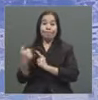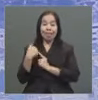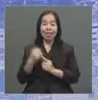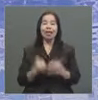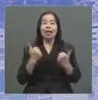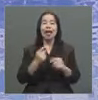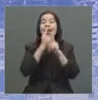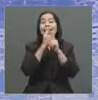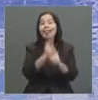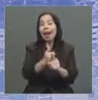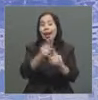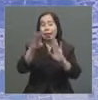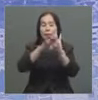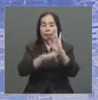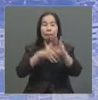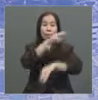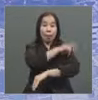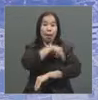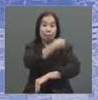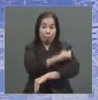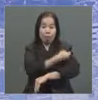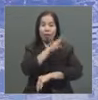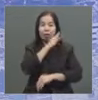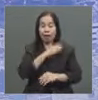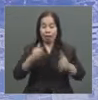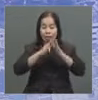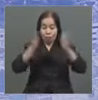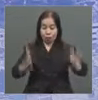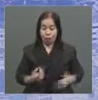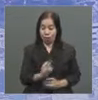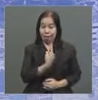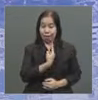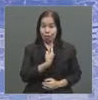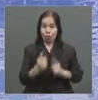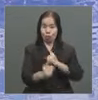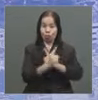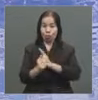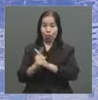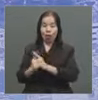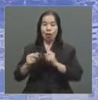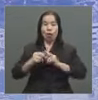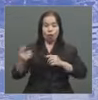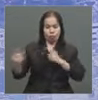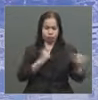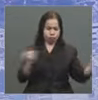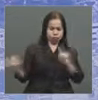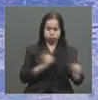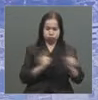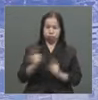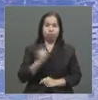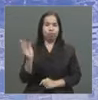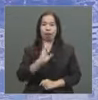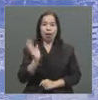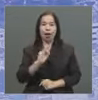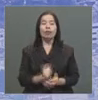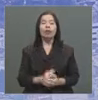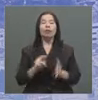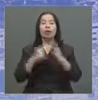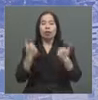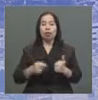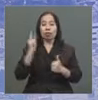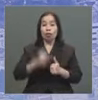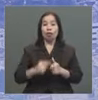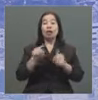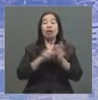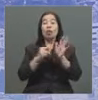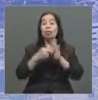ล้วถ้าไม่ได้มีการใช้ของร่วมกันไม่ได้มีปัญหานะครับเพราะฉะนั้นต่อไปนี้การสื่อสารที่จะเกิดขึ้นก็ต้องมีระยะห่าง